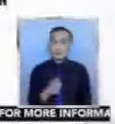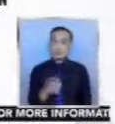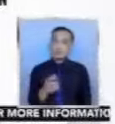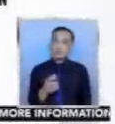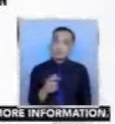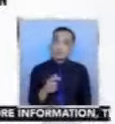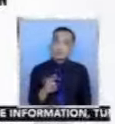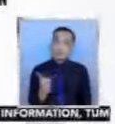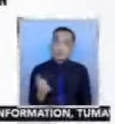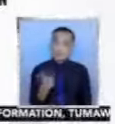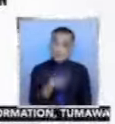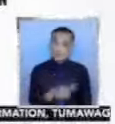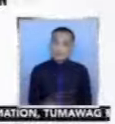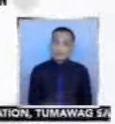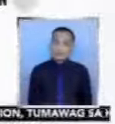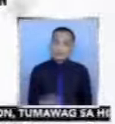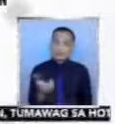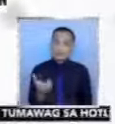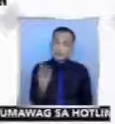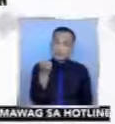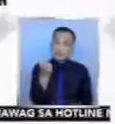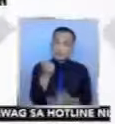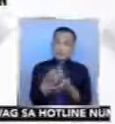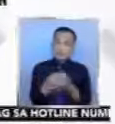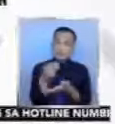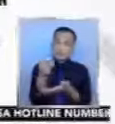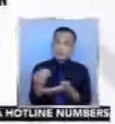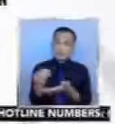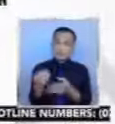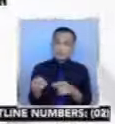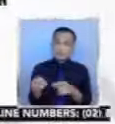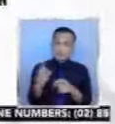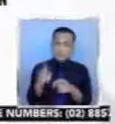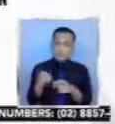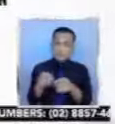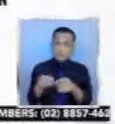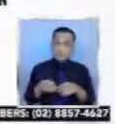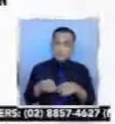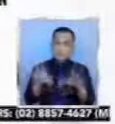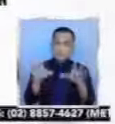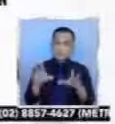Pag-aari nung bumili, dito na kala ipa-release. Pa-release